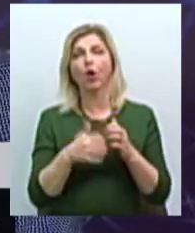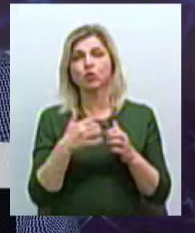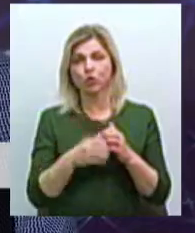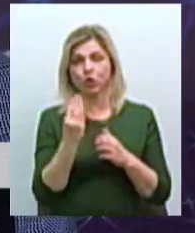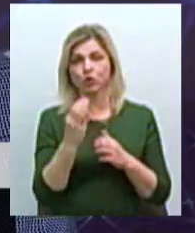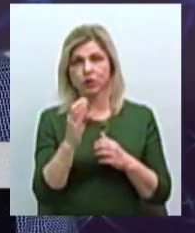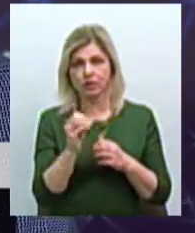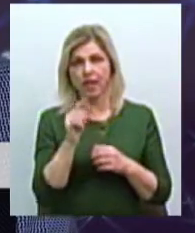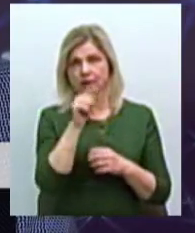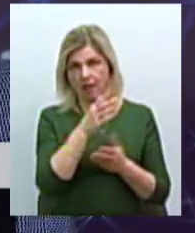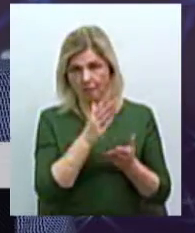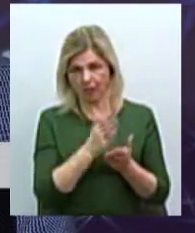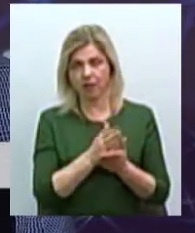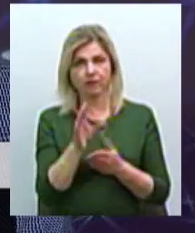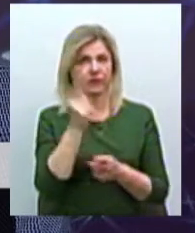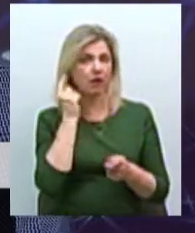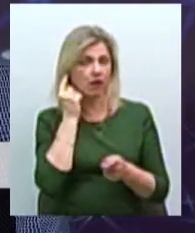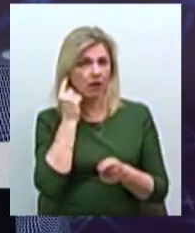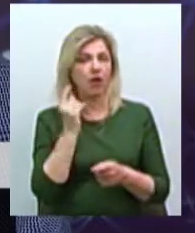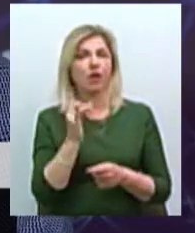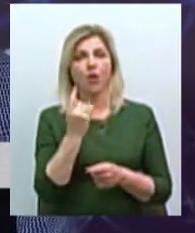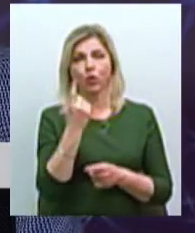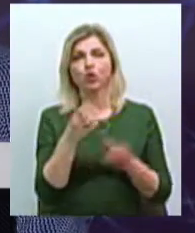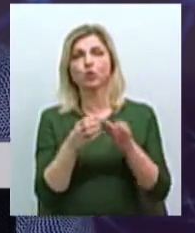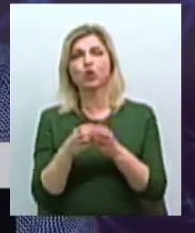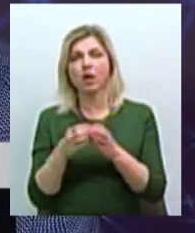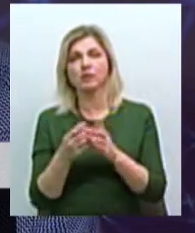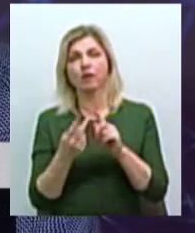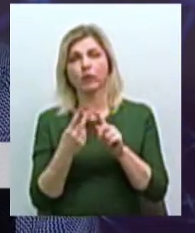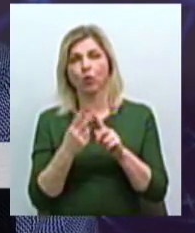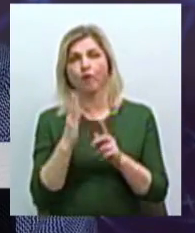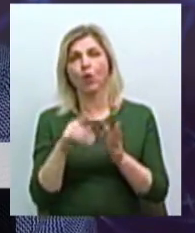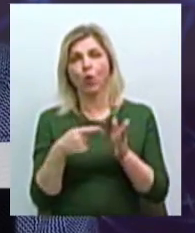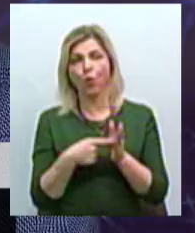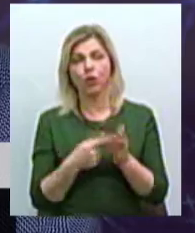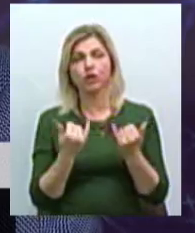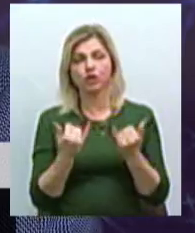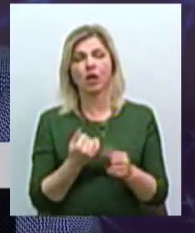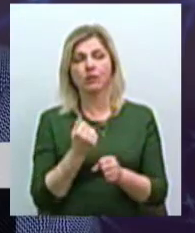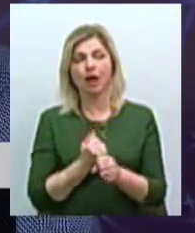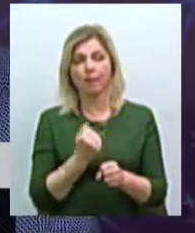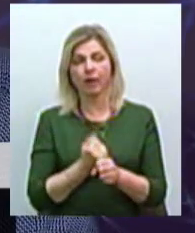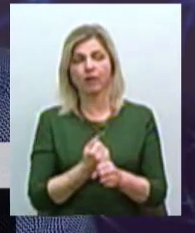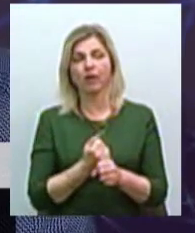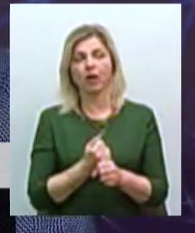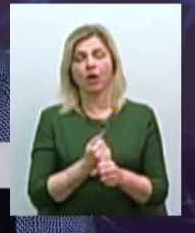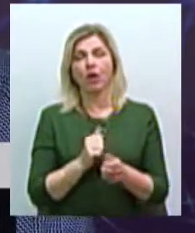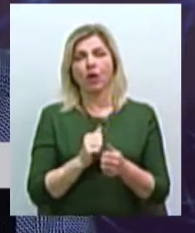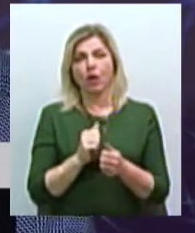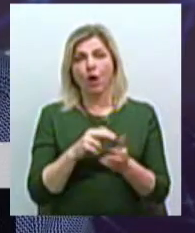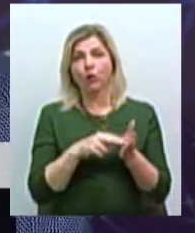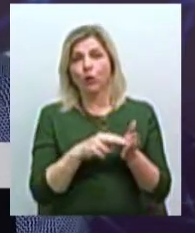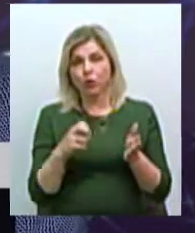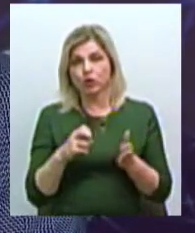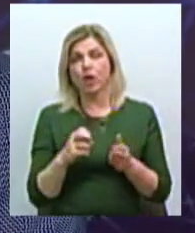есть там проблемный, который у всех на слуху. Еще один участок в городе, вот, который сейчас разрабатывается по